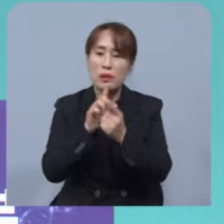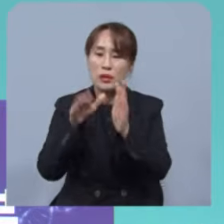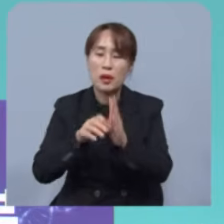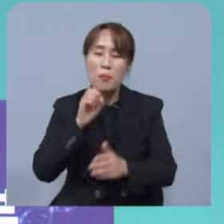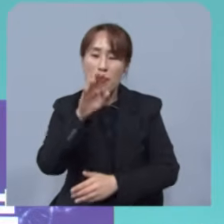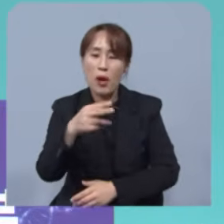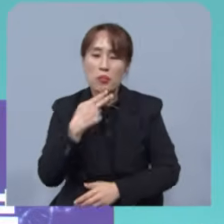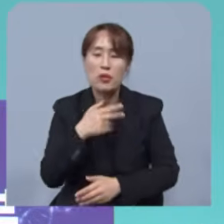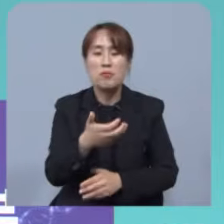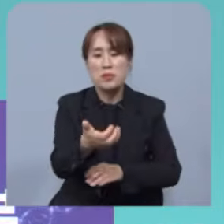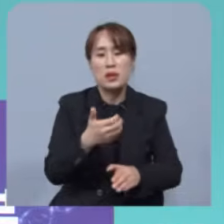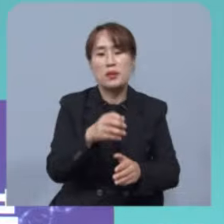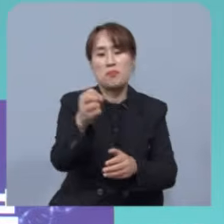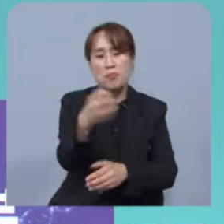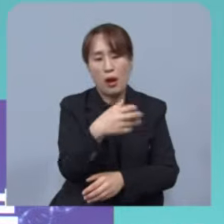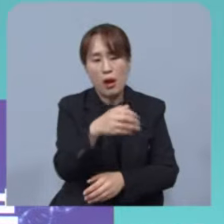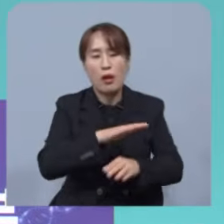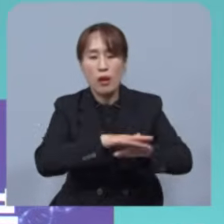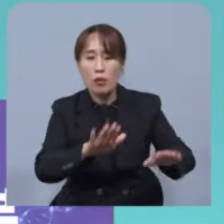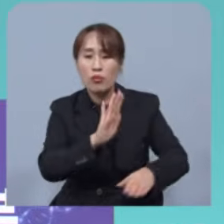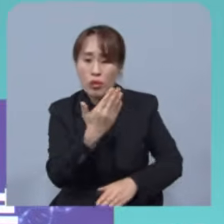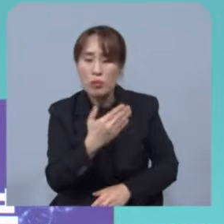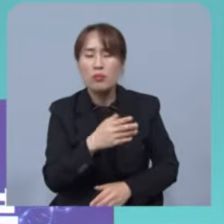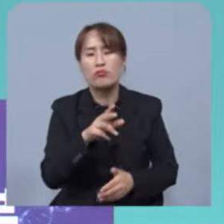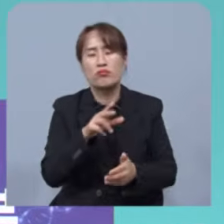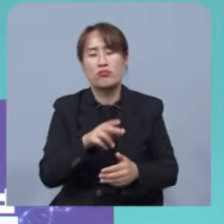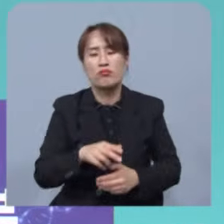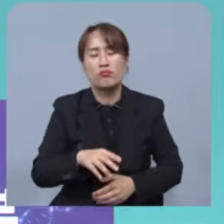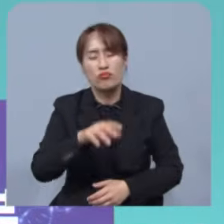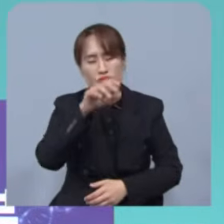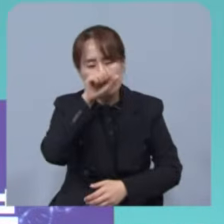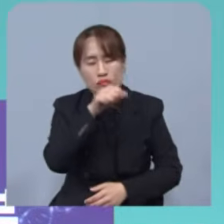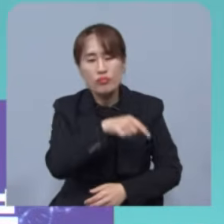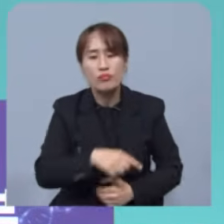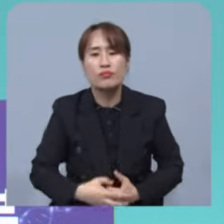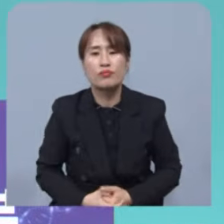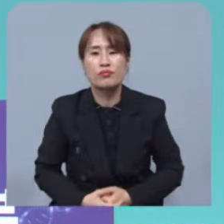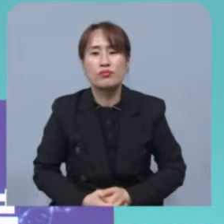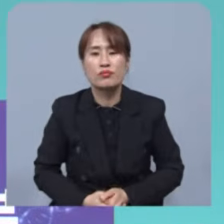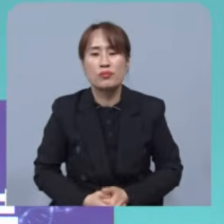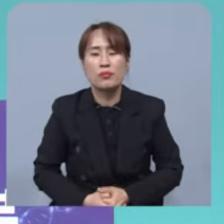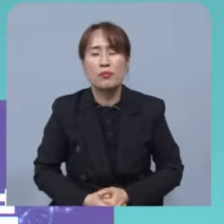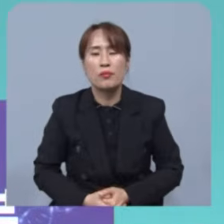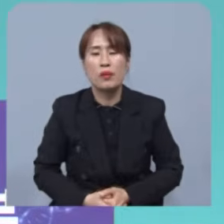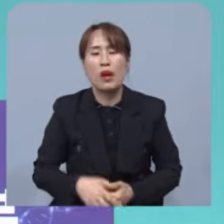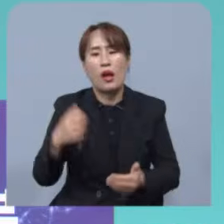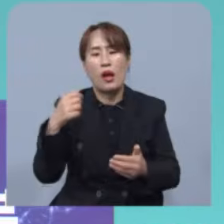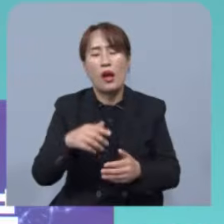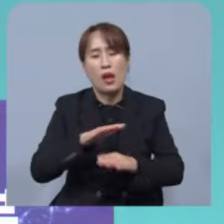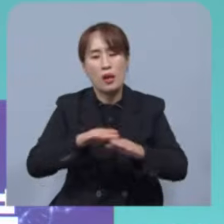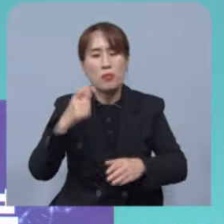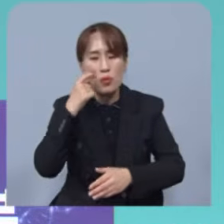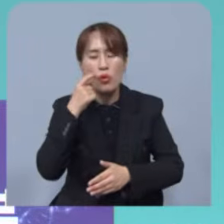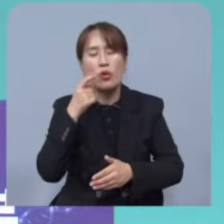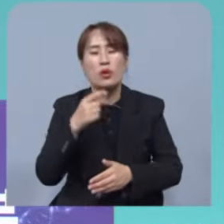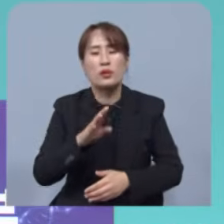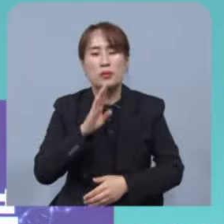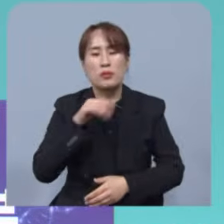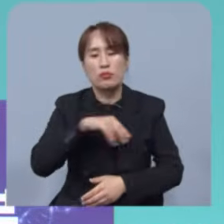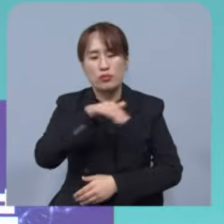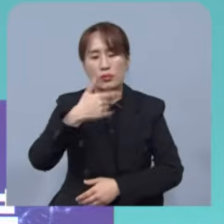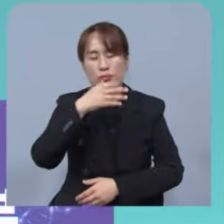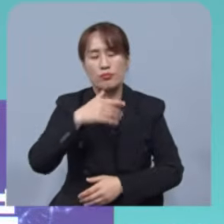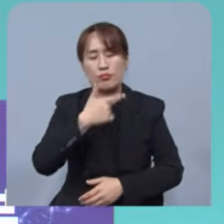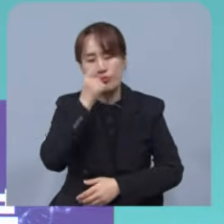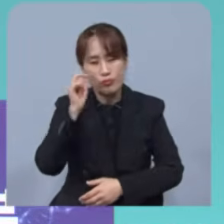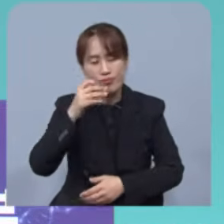많은 것들이 스스로 저절로 진행되게 또는 해결되게 돼야 되는데 그러지 못하는 것은 여전히 우리의